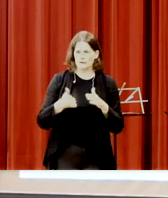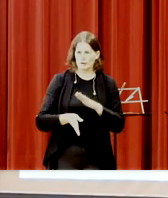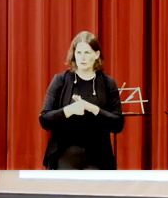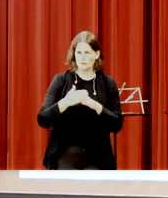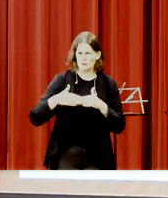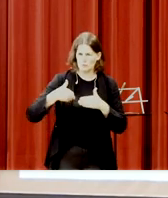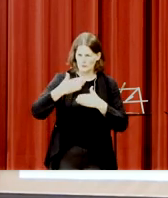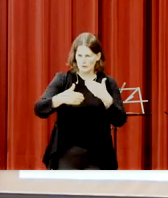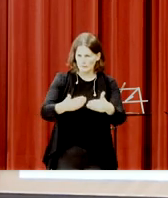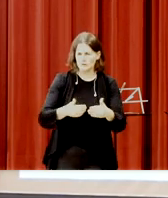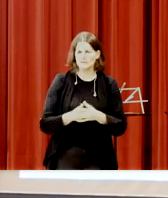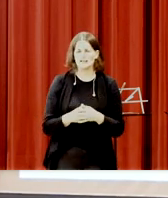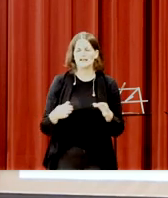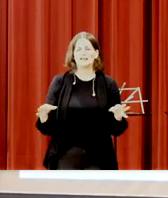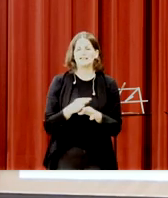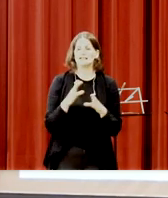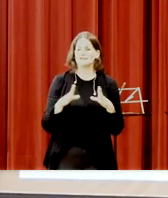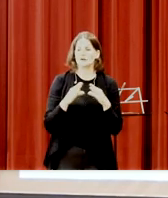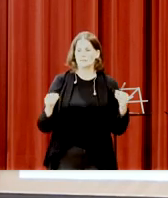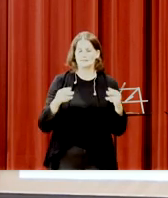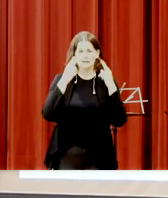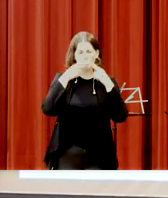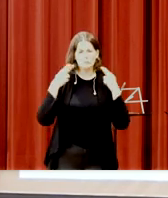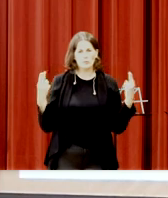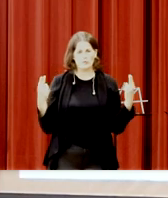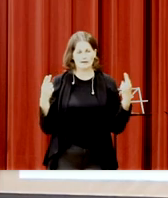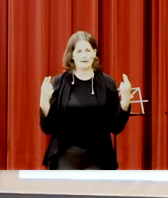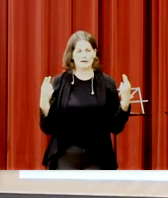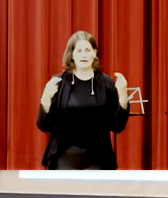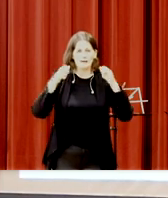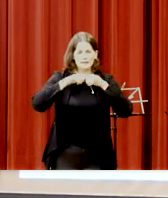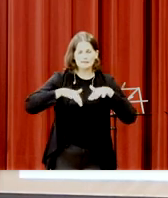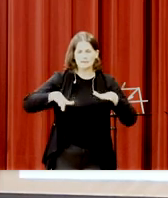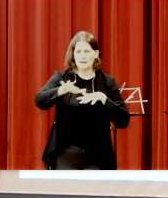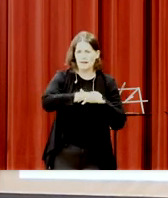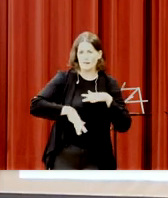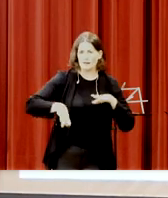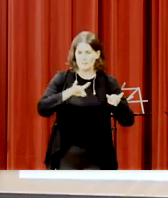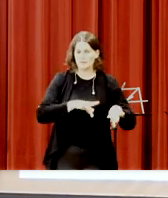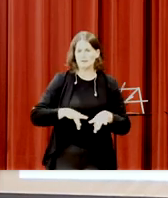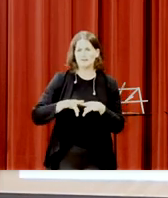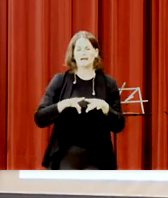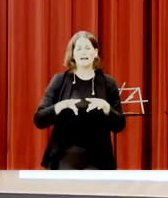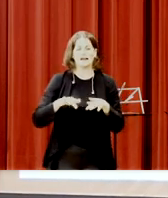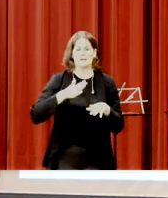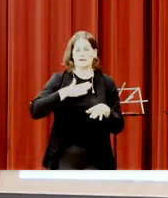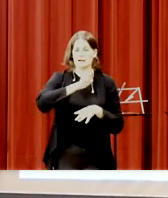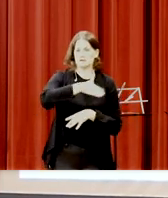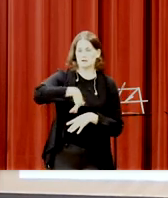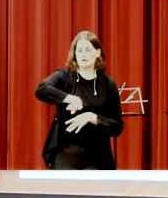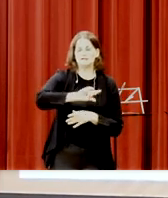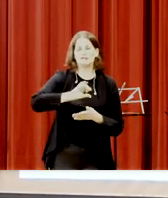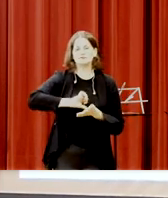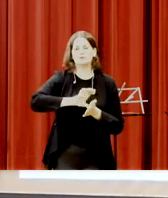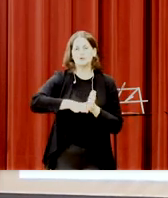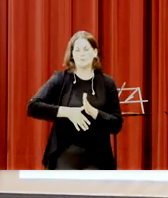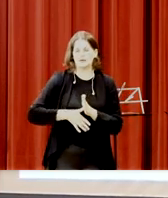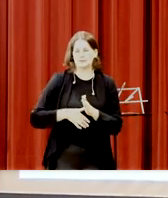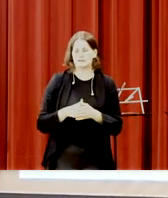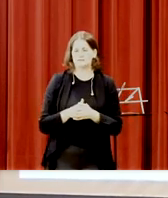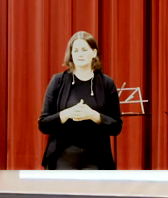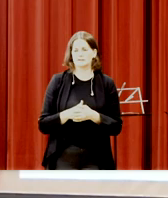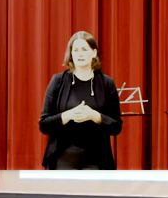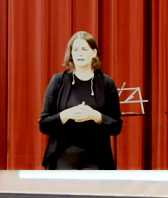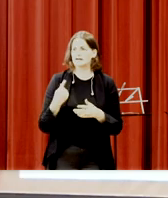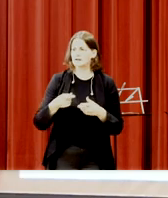comarques, tenim avui el representant de les Terres de l'Ebre, el Camp de Tarragona, el Penedès, no seria el que